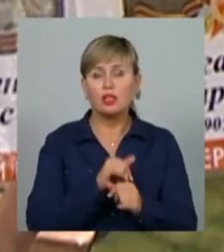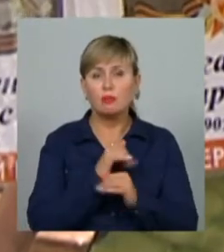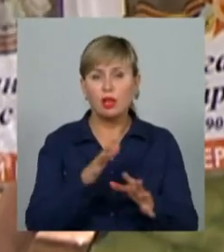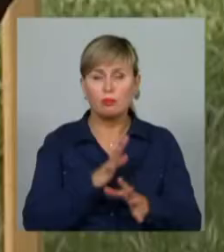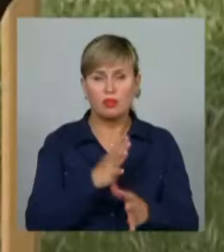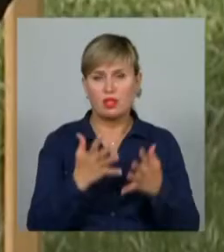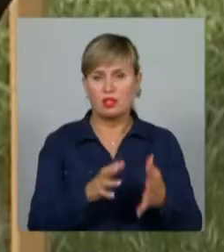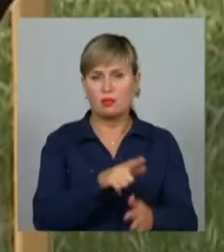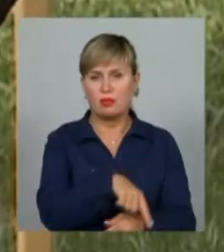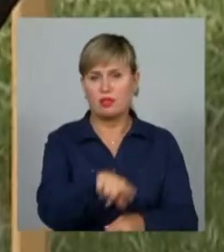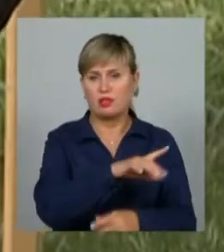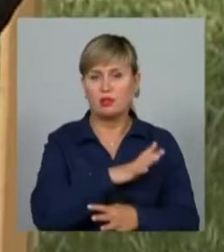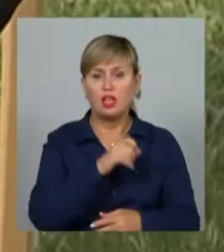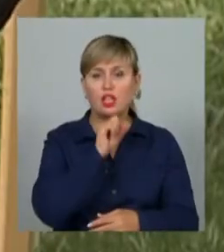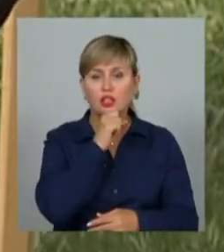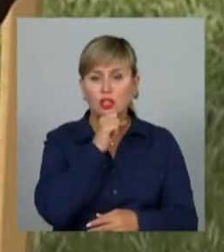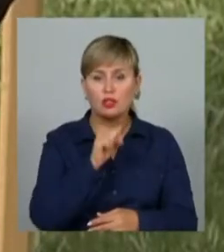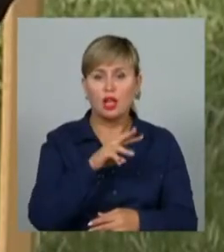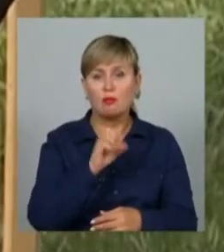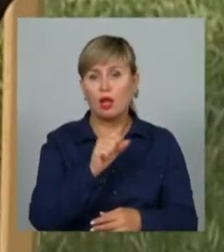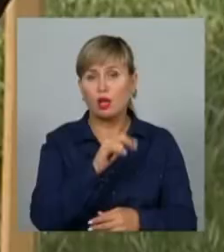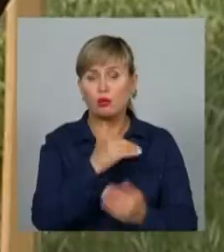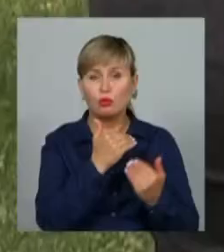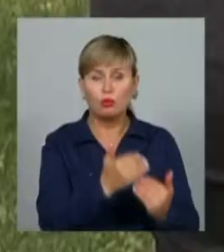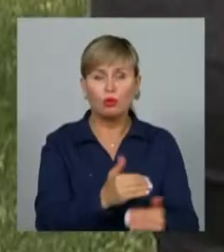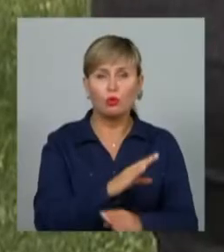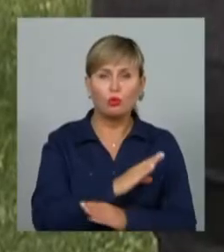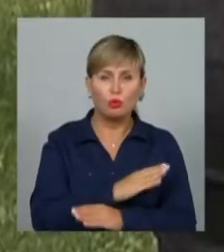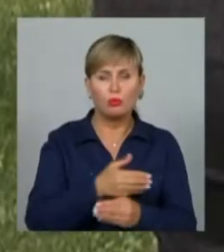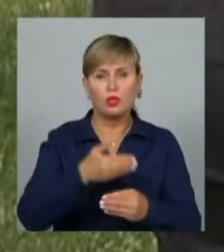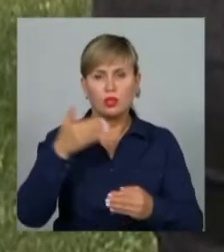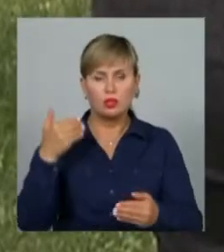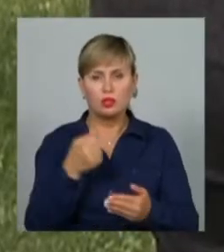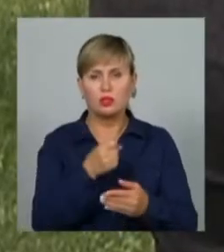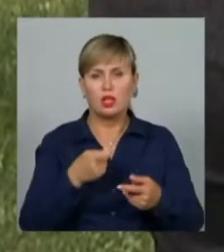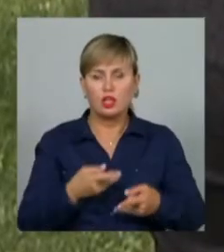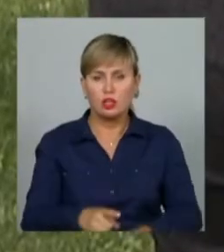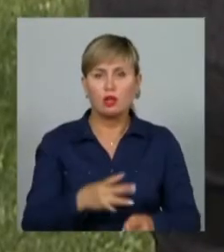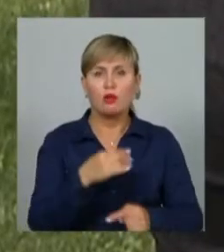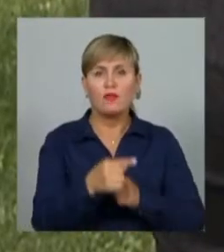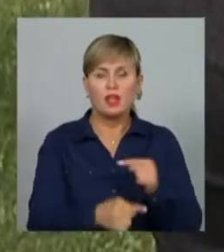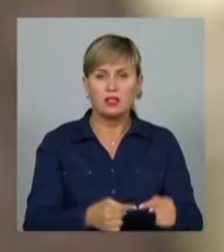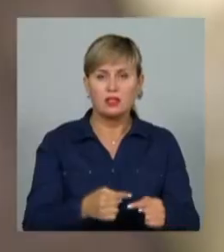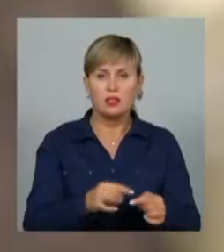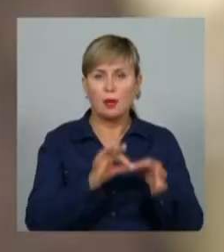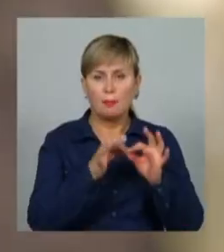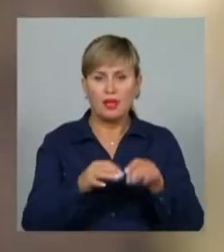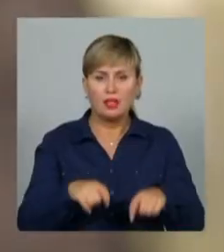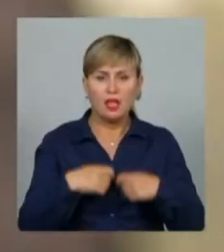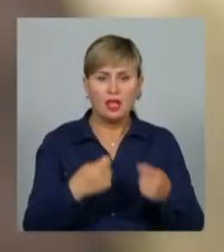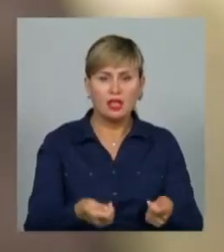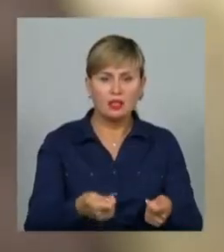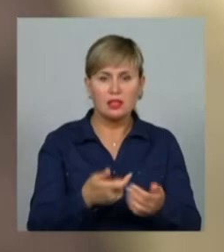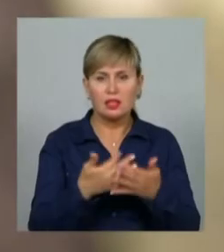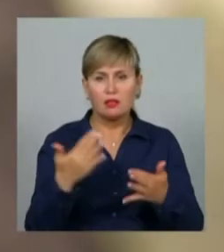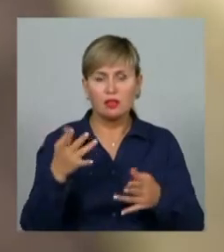они. Дедушка Алмагуль по материнской линии умер задолго до ее рождения. Но ей в наследство детально передали зигзаги